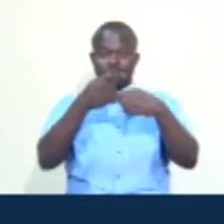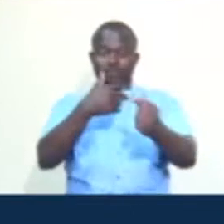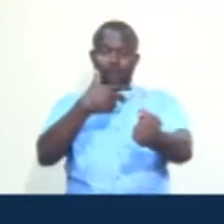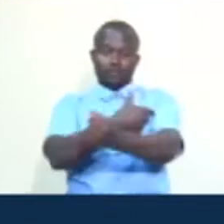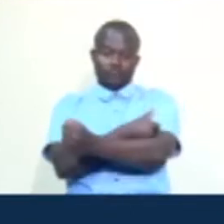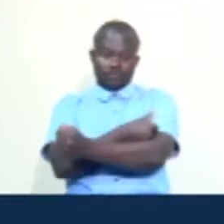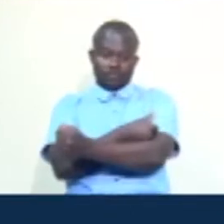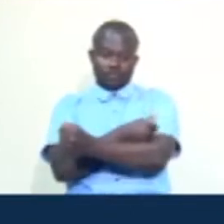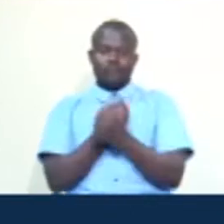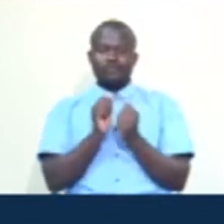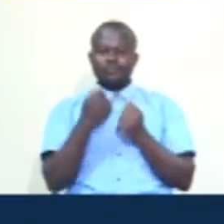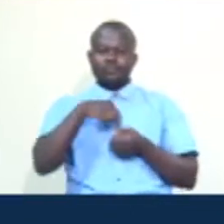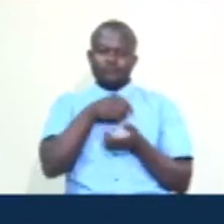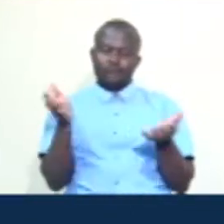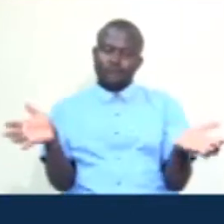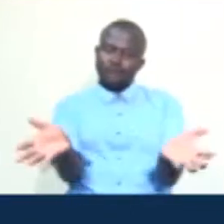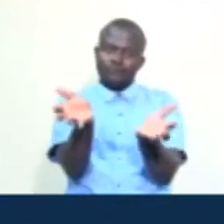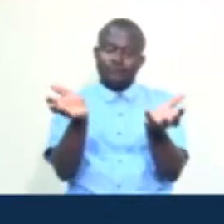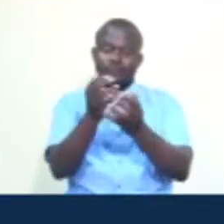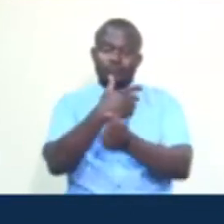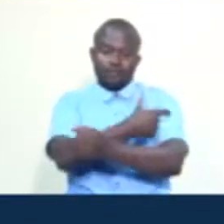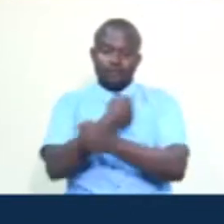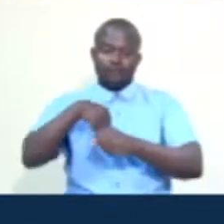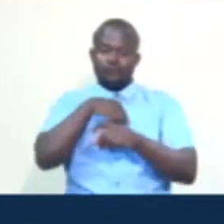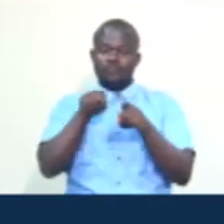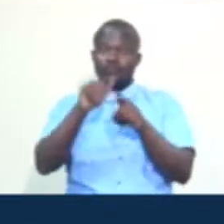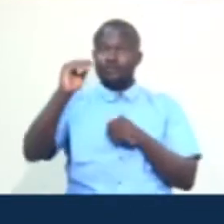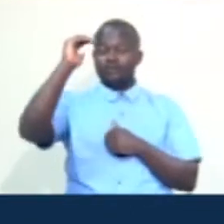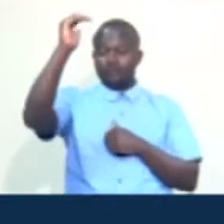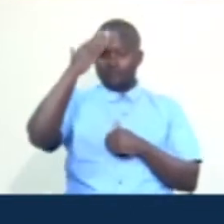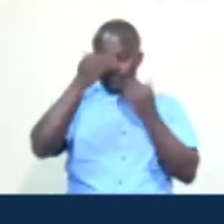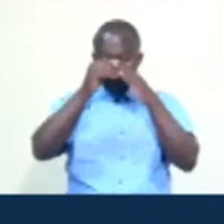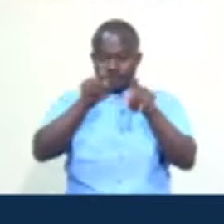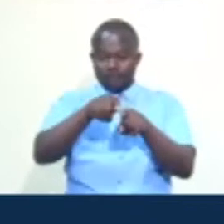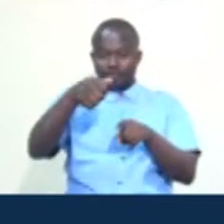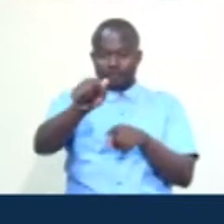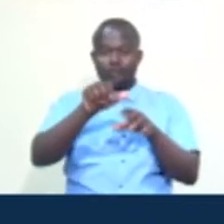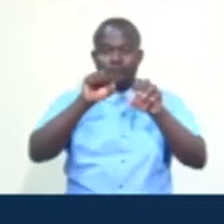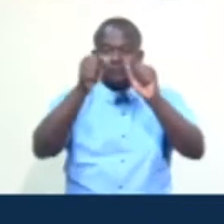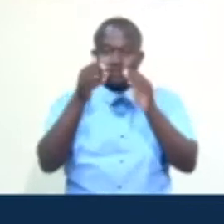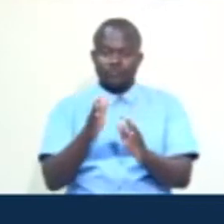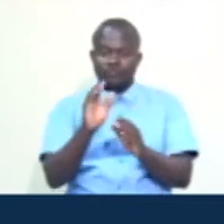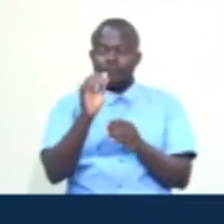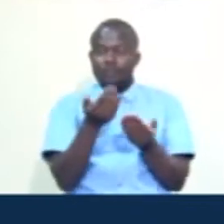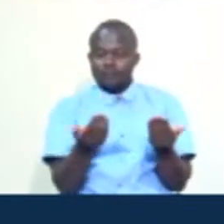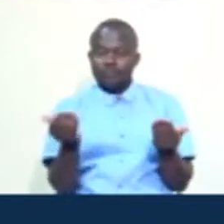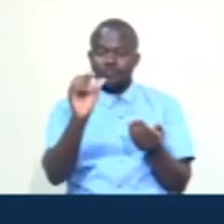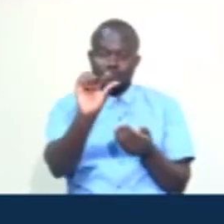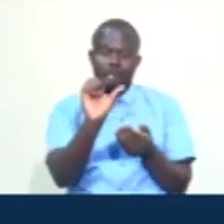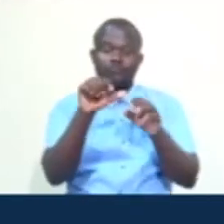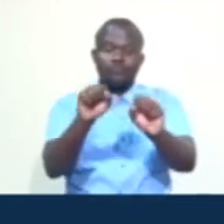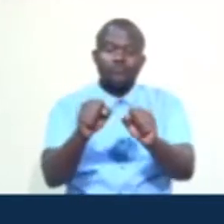gukingirwa turashishikaza kwitabira inkingo nkatwe bakuru kuko nabo icyorezo kifata umuntu mukuru n'umwana muto kikamufata arabujije